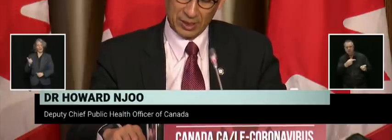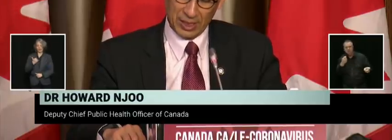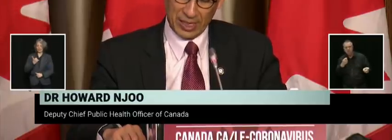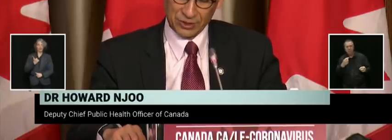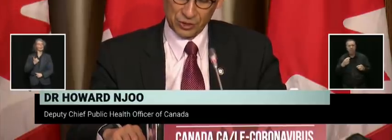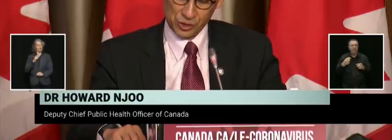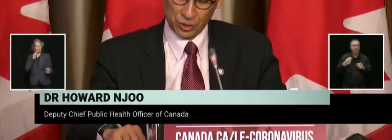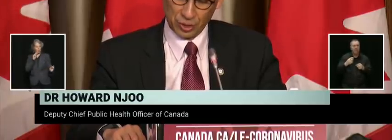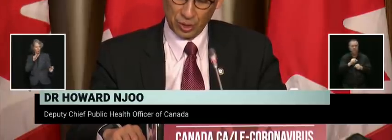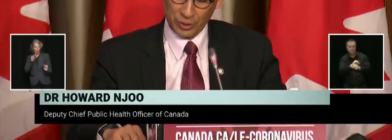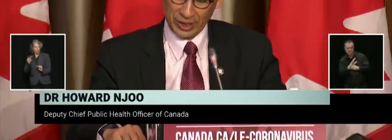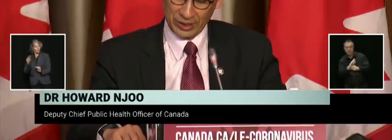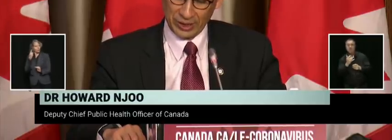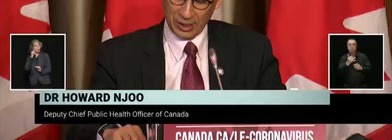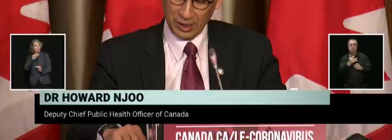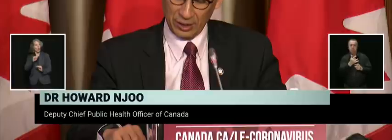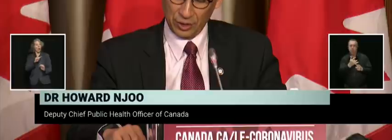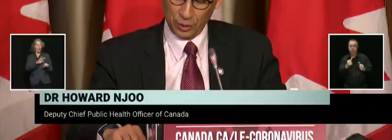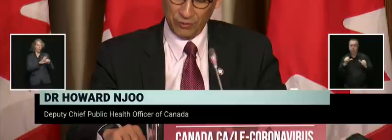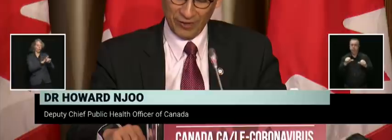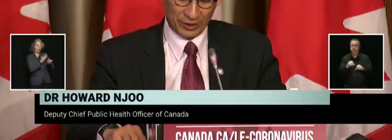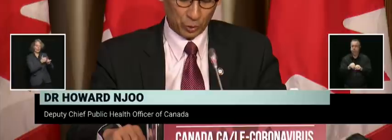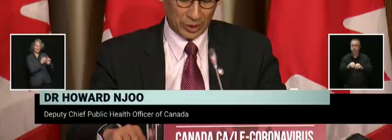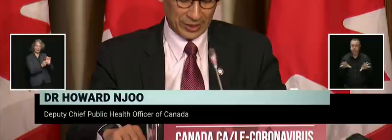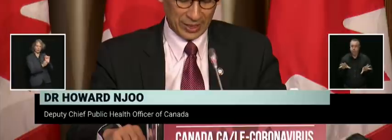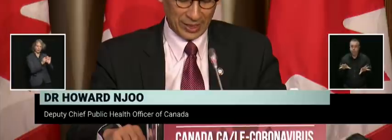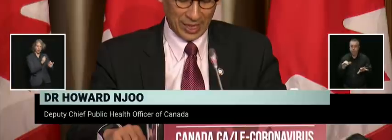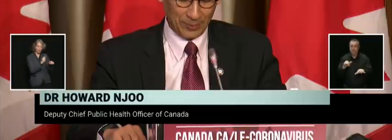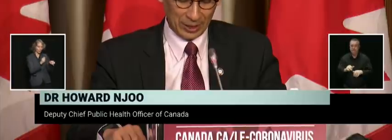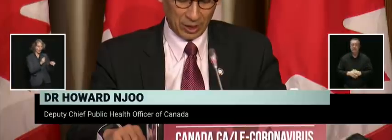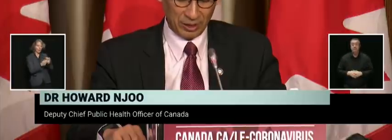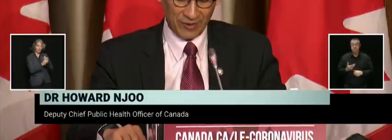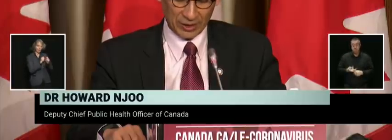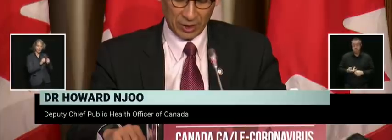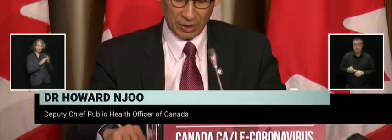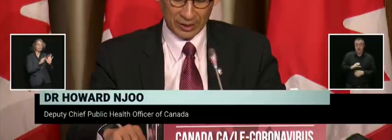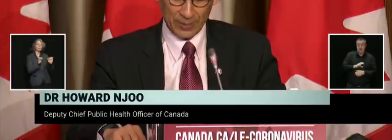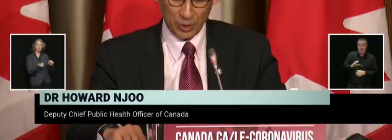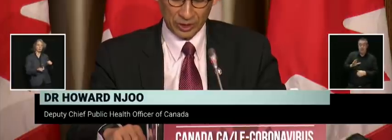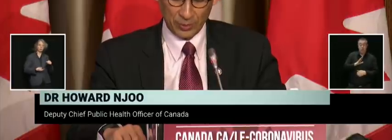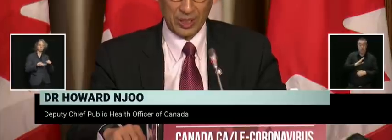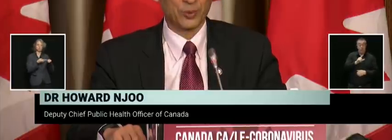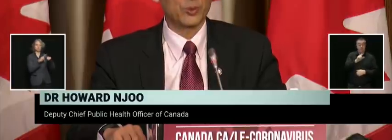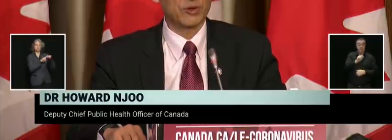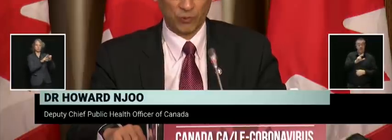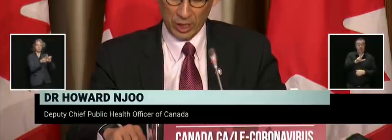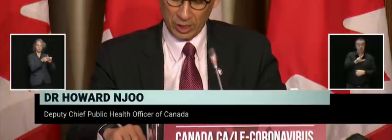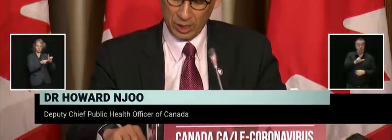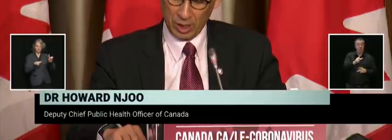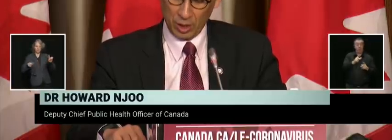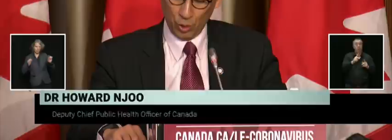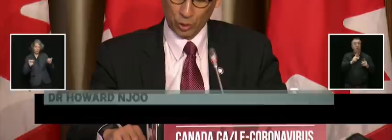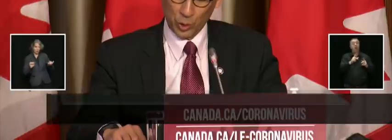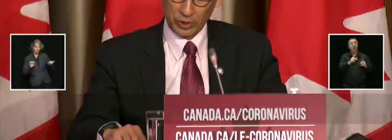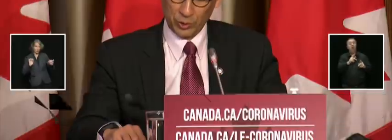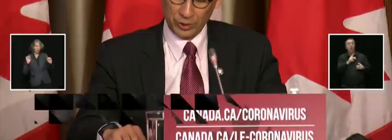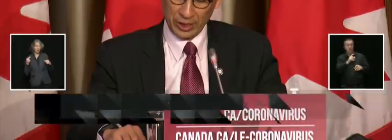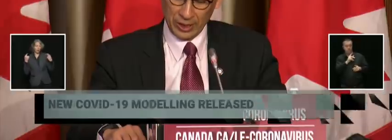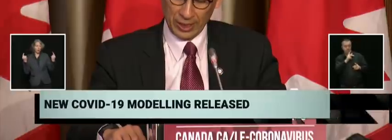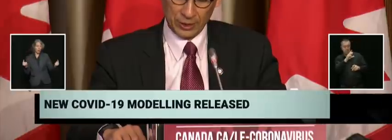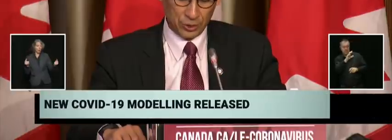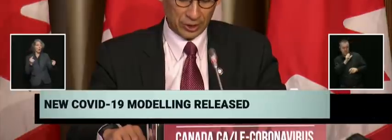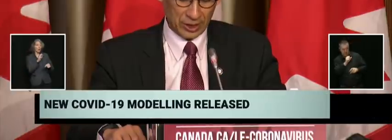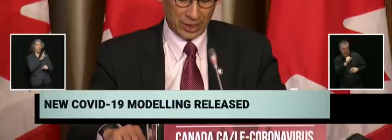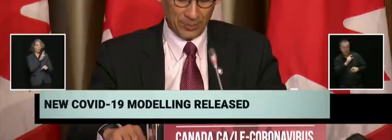propagation. À ce jour, au Canada, il y a eu 23 cas impliquant le variant rapporté pour la première fois au